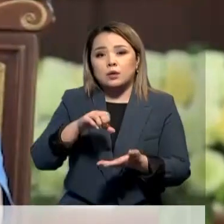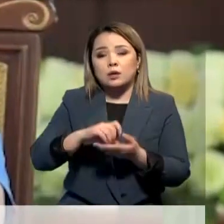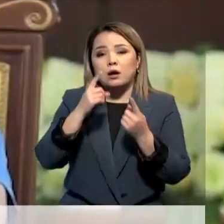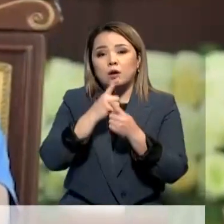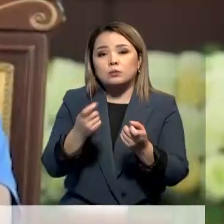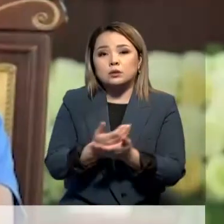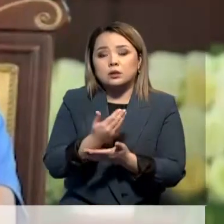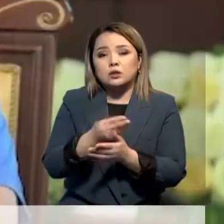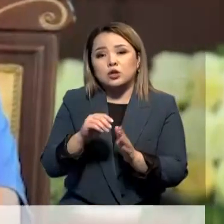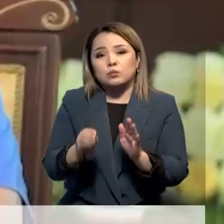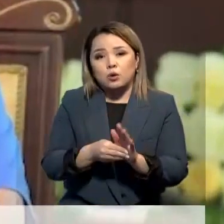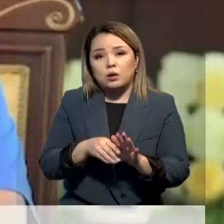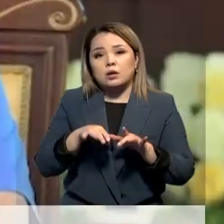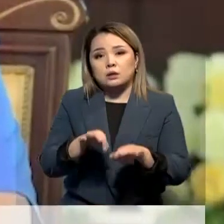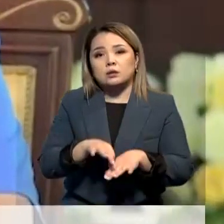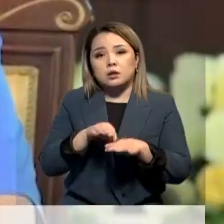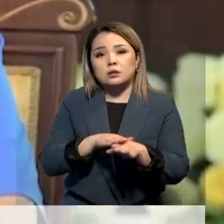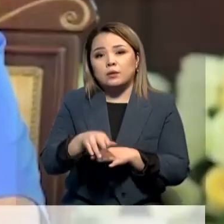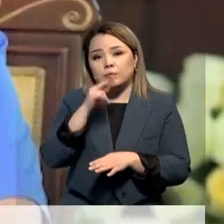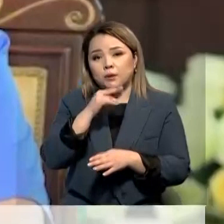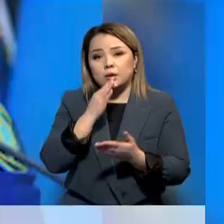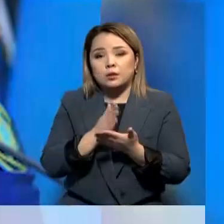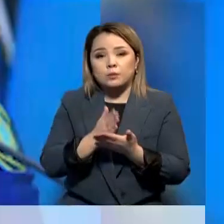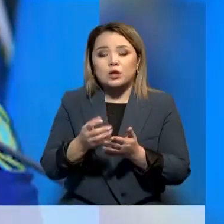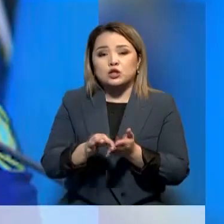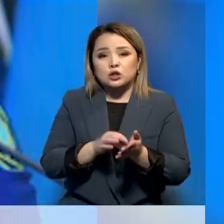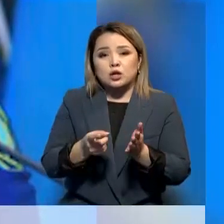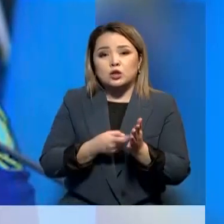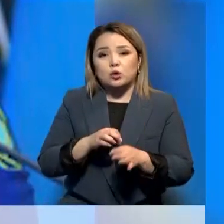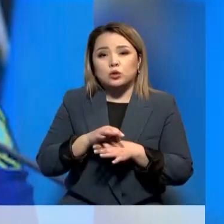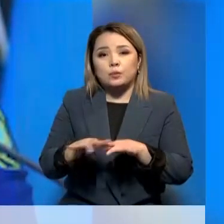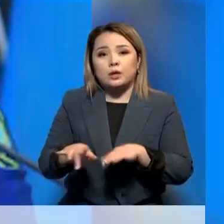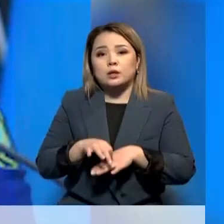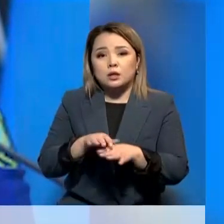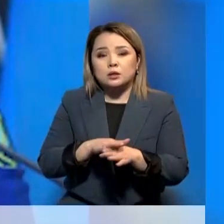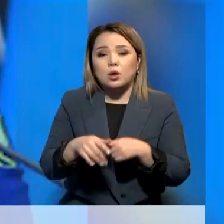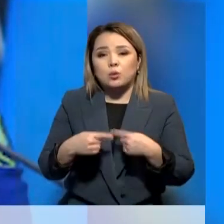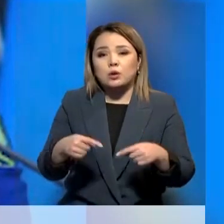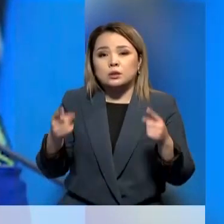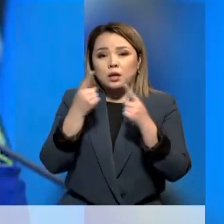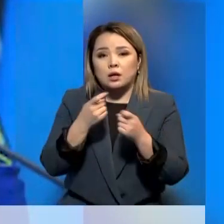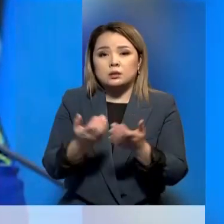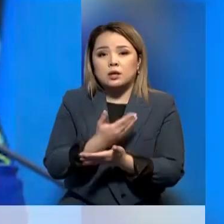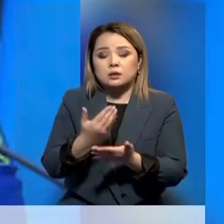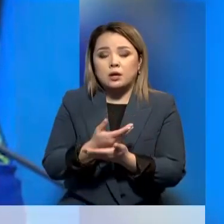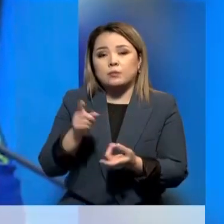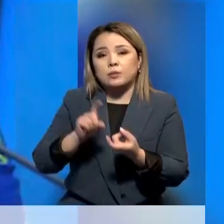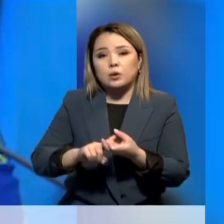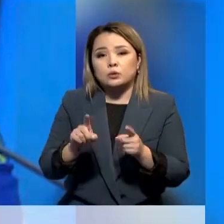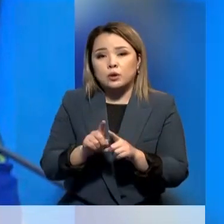ол жемқорлықпен айналысты деген күдік бар. Қазір жедел тергеу шаралары жалғасуда. Өзге ақпарат тергеу мүддесіне